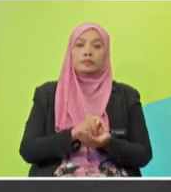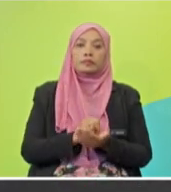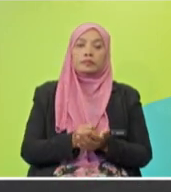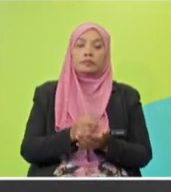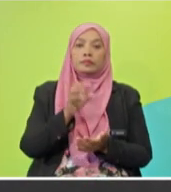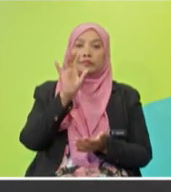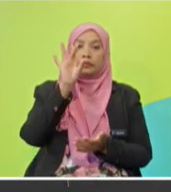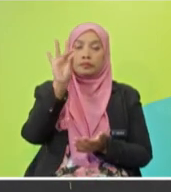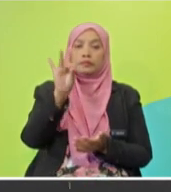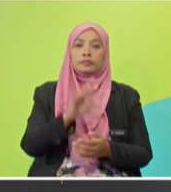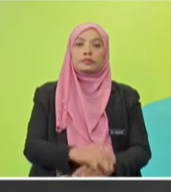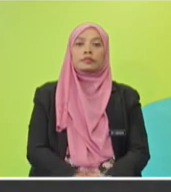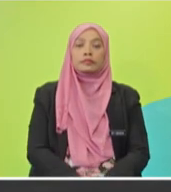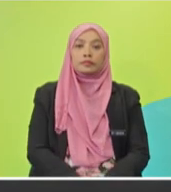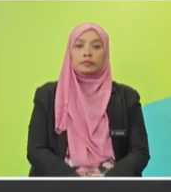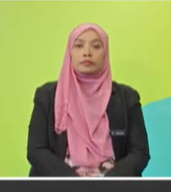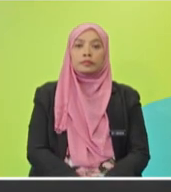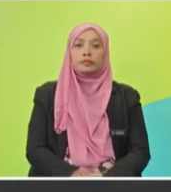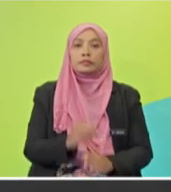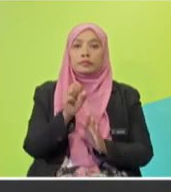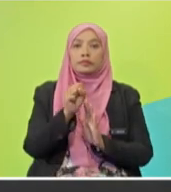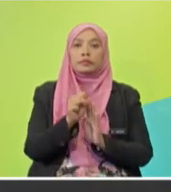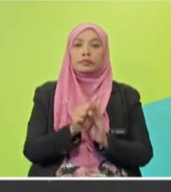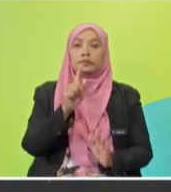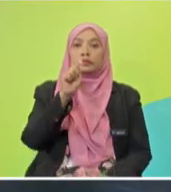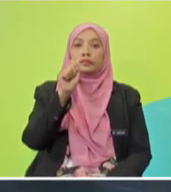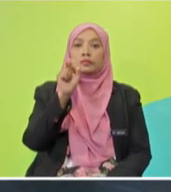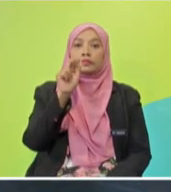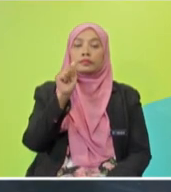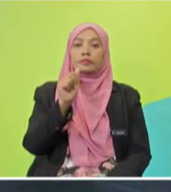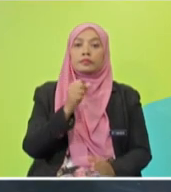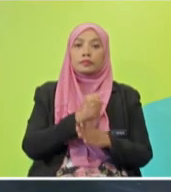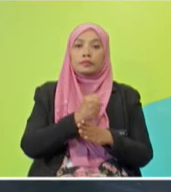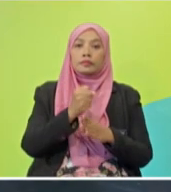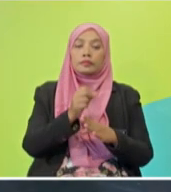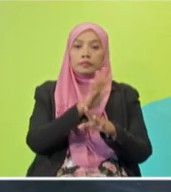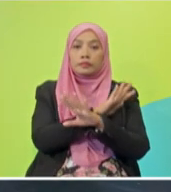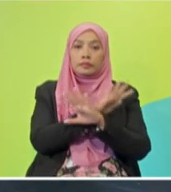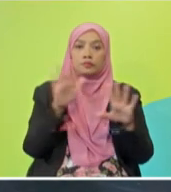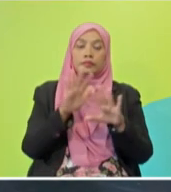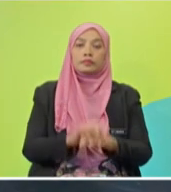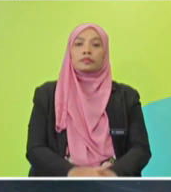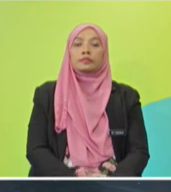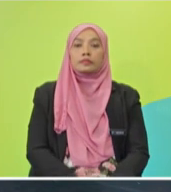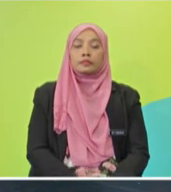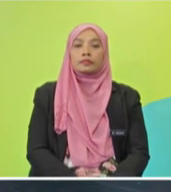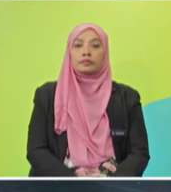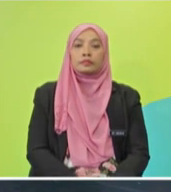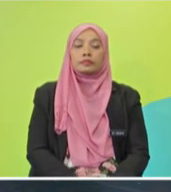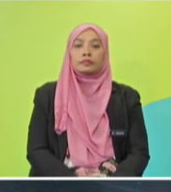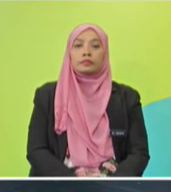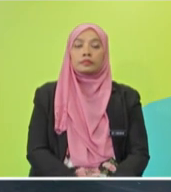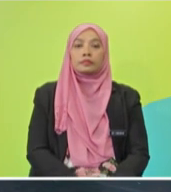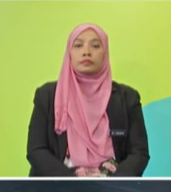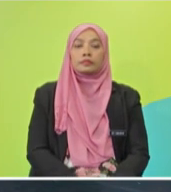tidak? Setara, cikgu. Macam mana Sean kata setara? Sebab kalau kita 3:2 dan 4:2